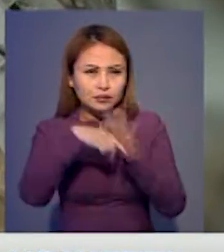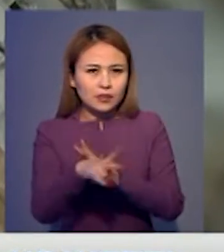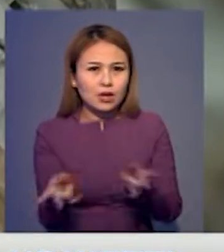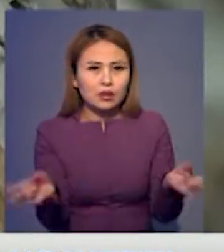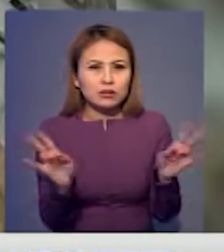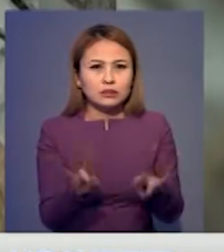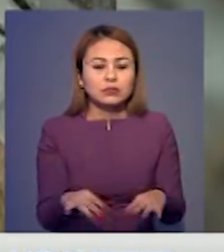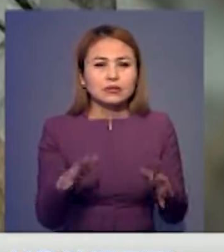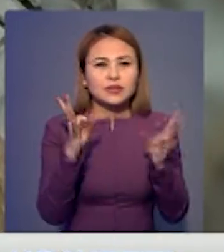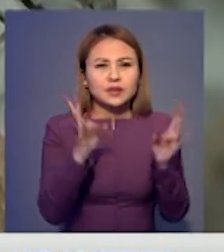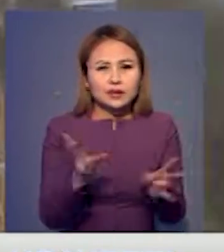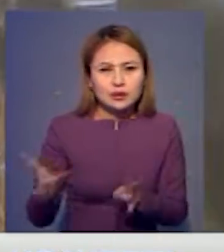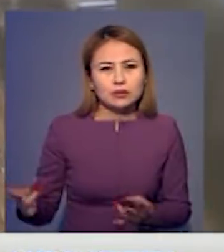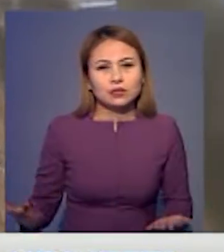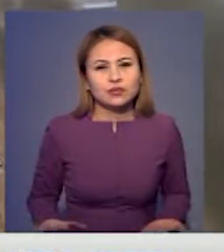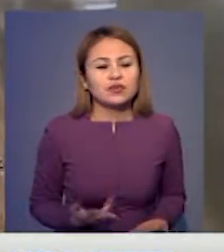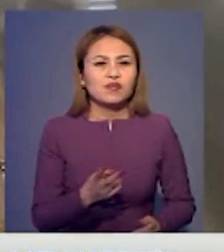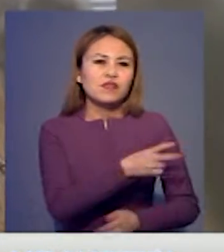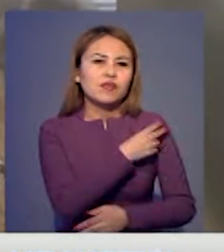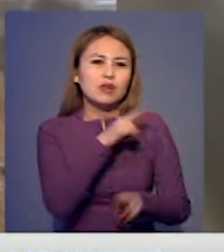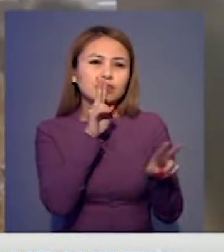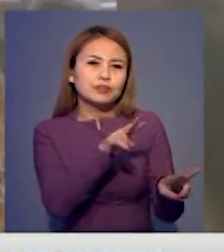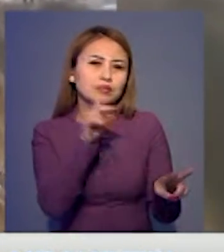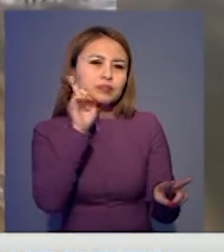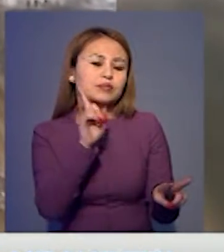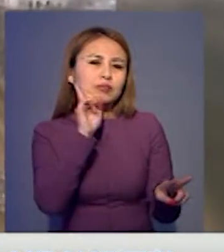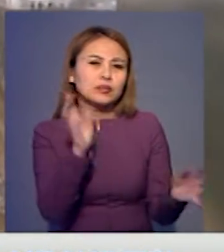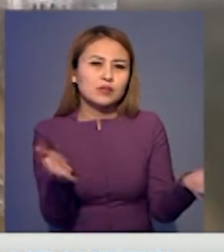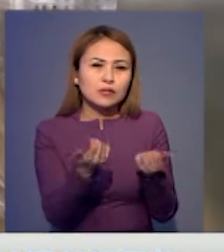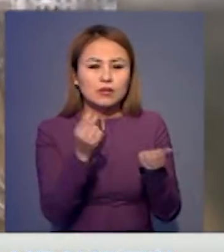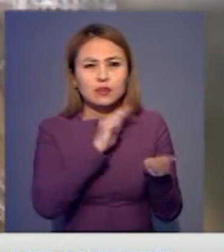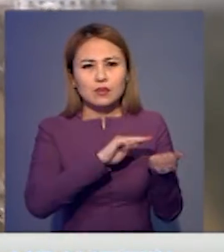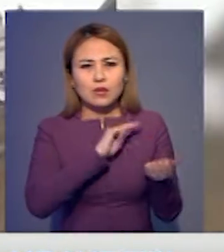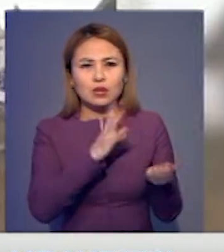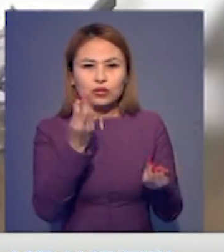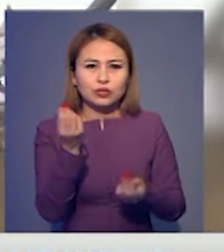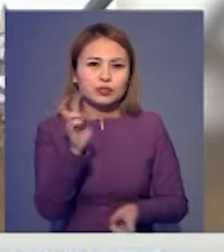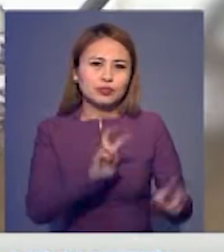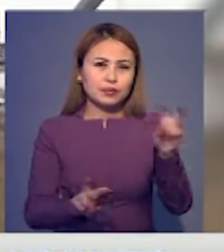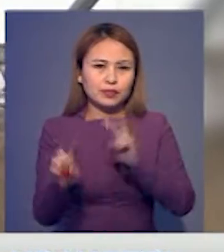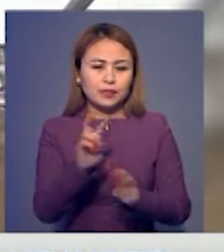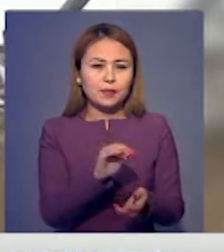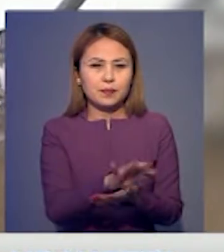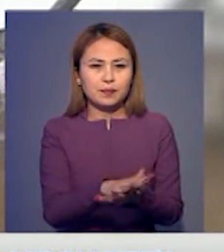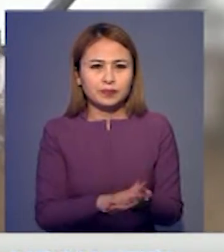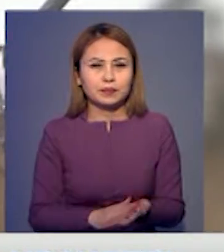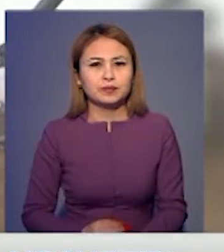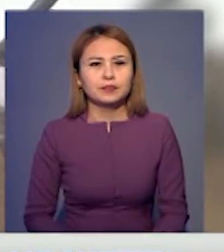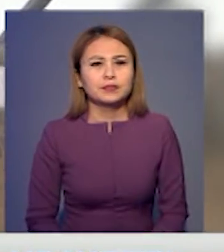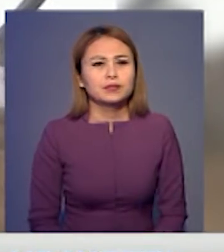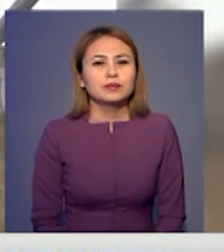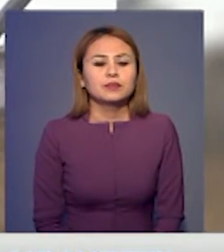қалды. Жарақат алған тұрғындар дәрігерлердің қарауында. Аймақта құтқару іздестіру жұмыстары әлі де жалғасып жатыр.